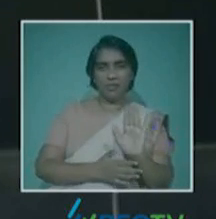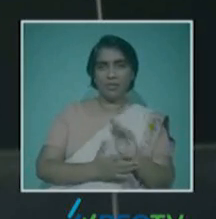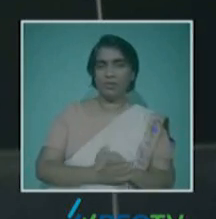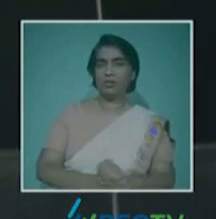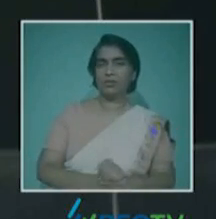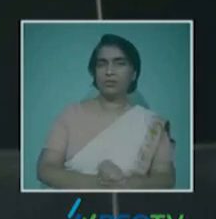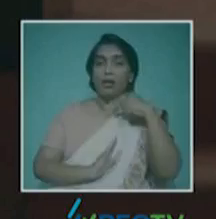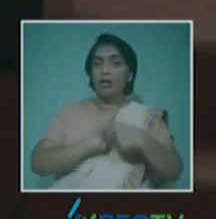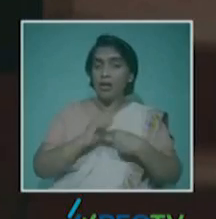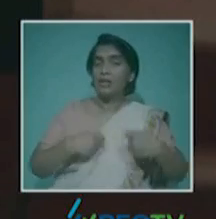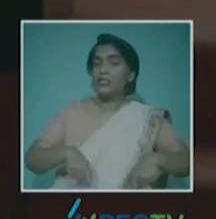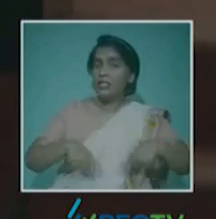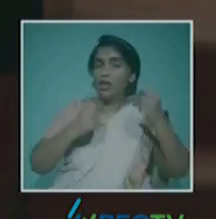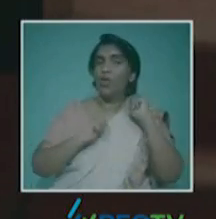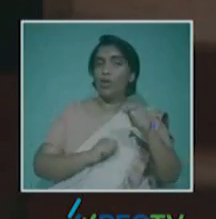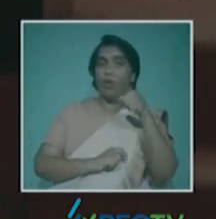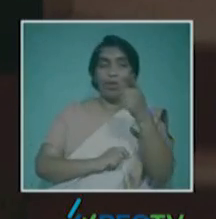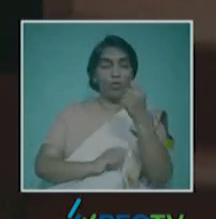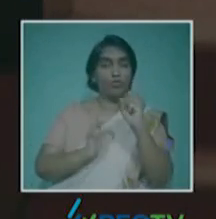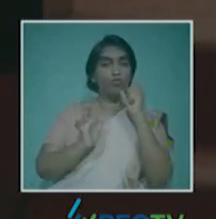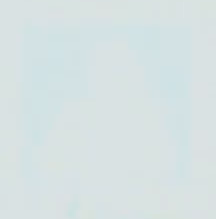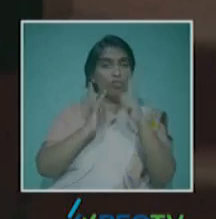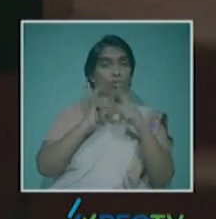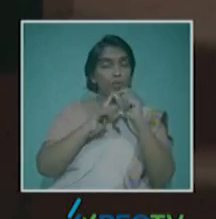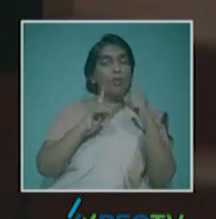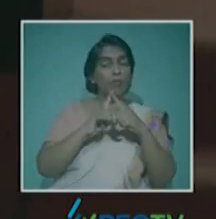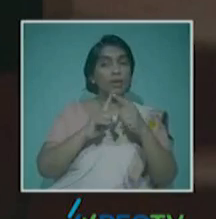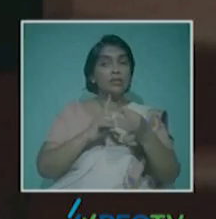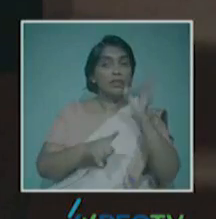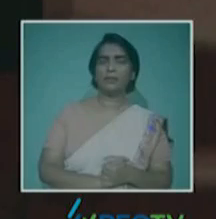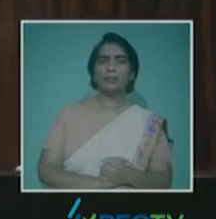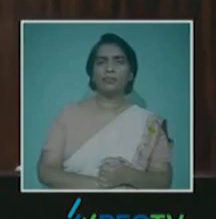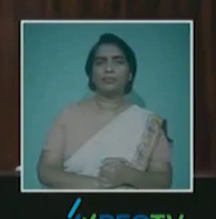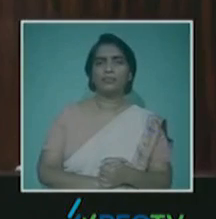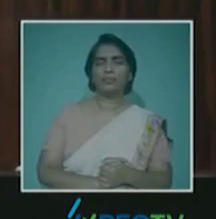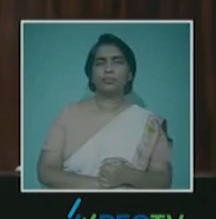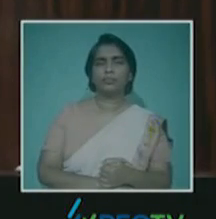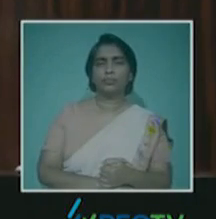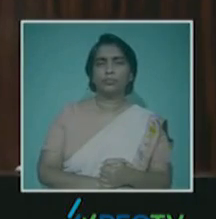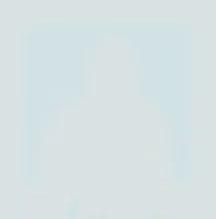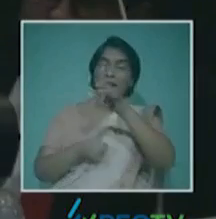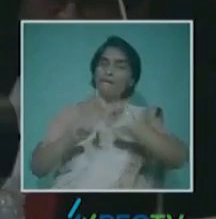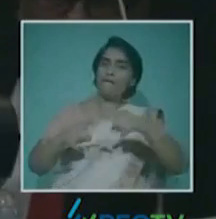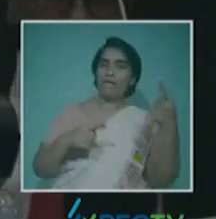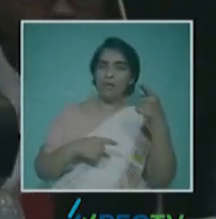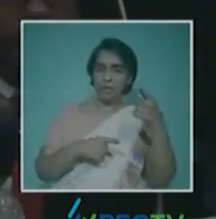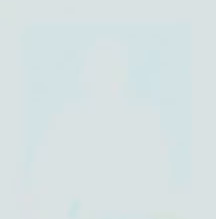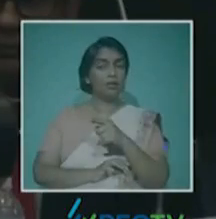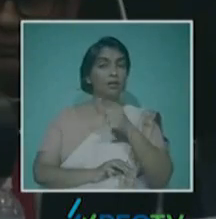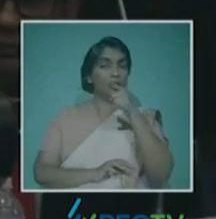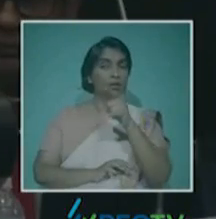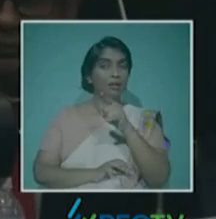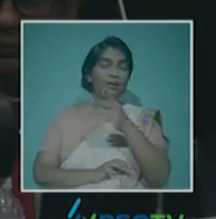කියවන්නේ නැත්තේ ඇමතිතුමා. ඔබතුමා මුදල්කාරක සභාවේ සභාපතිවරයා. වැරදි මේ වැඩේ. හරි නේද? කොහොමද එළියට යන්නේ? තිබල පිටියේ